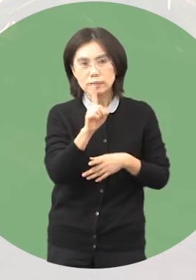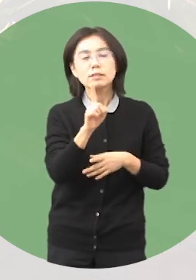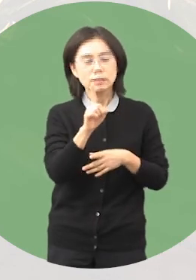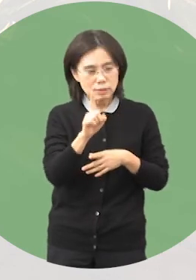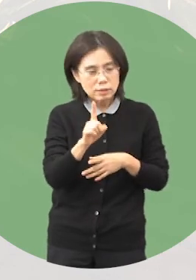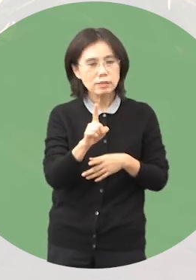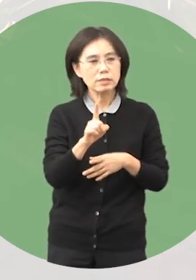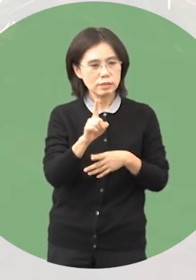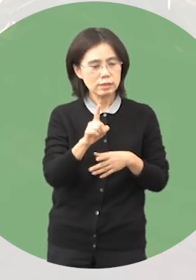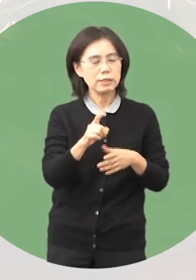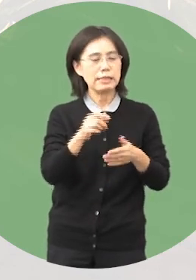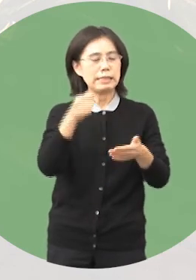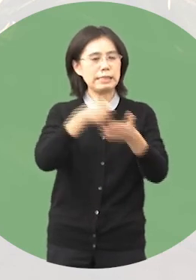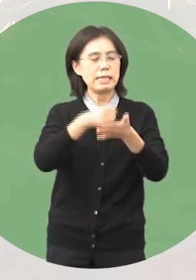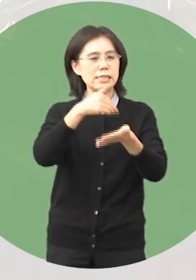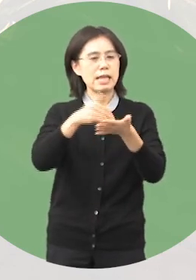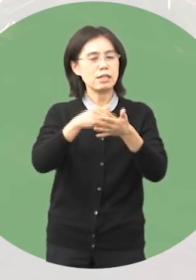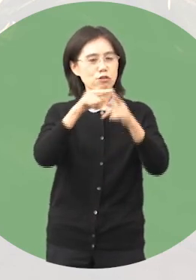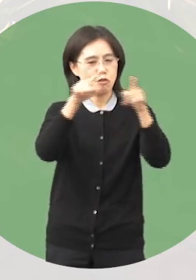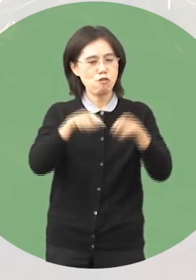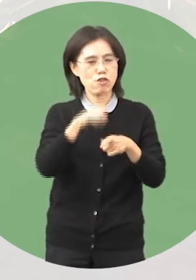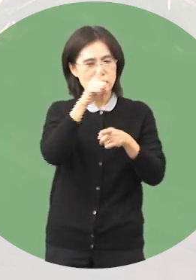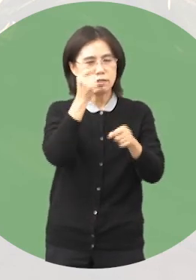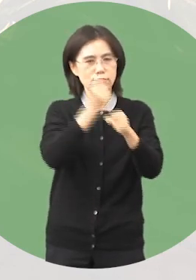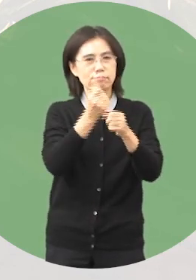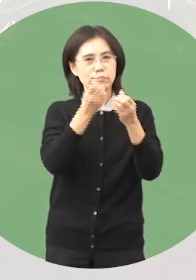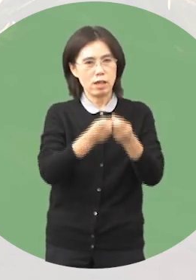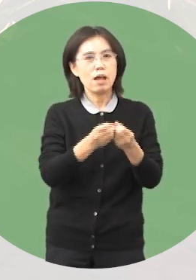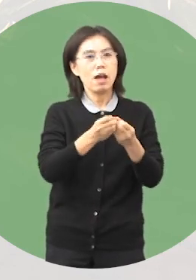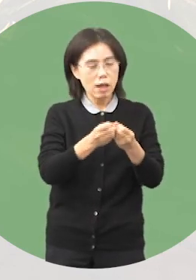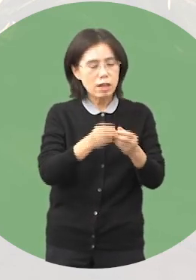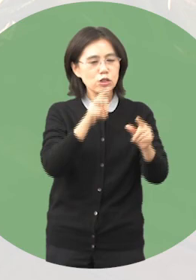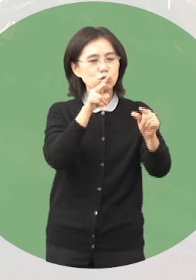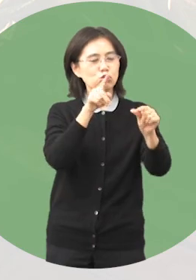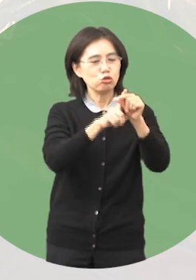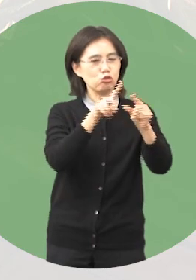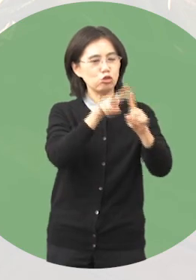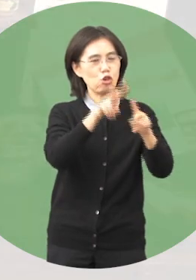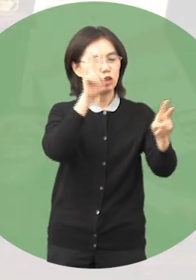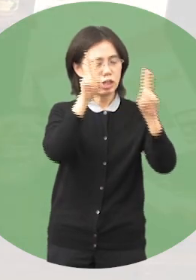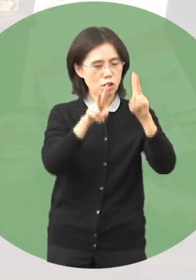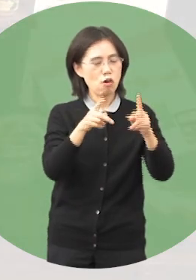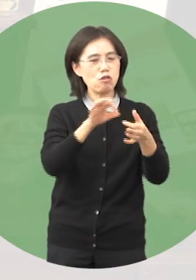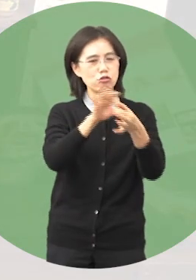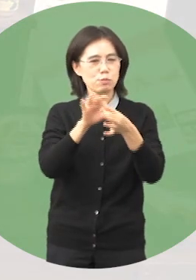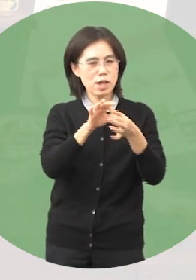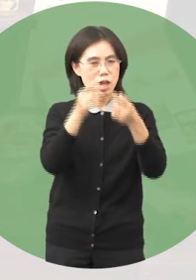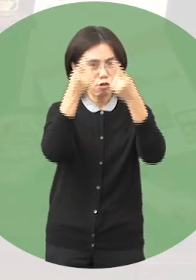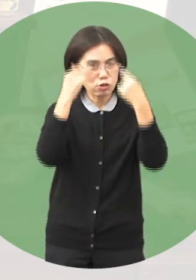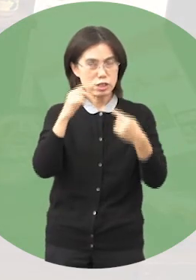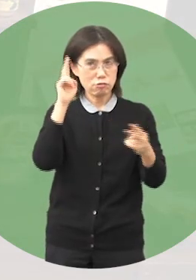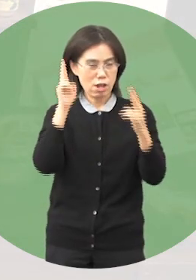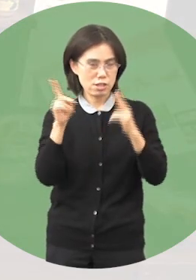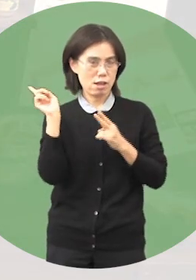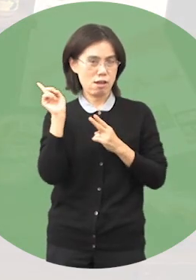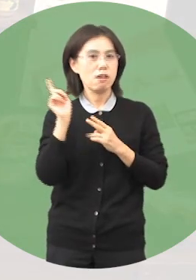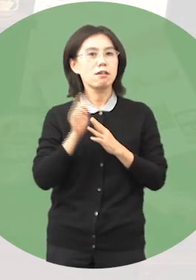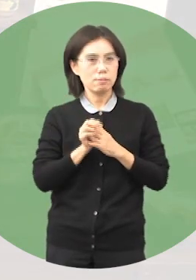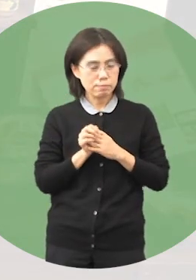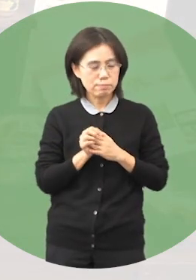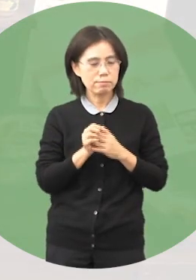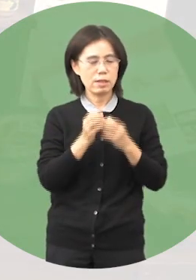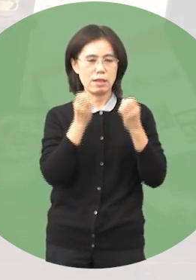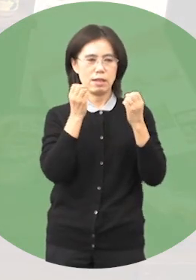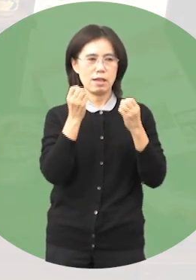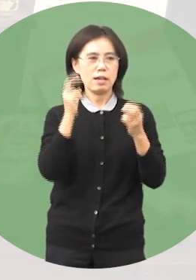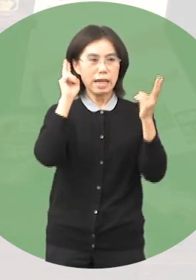上の決算書がある中小企業、組合、個人事業者です。その皆さんの会社の強みやアイ